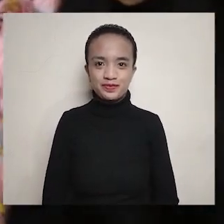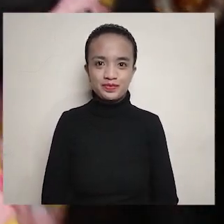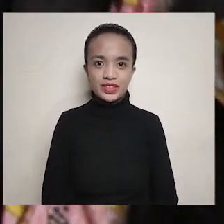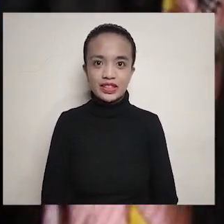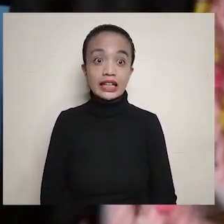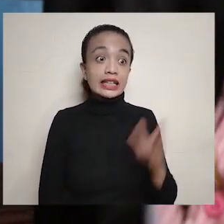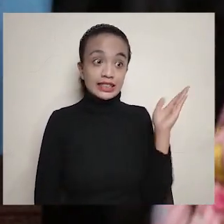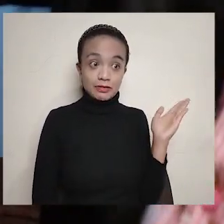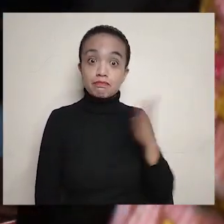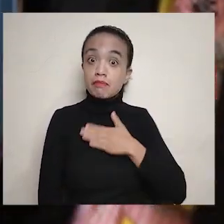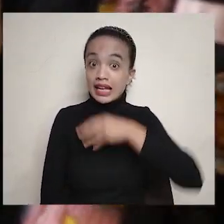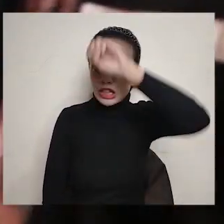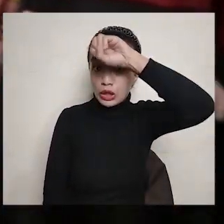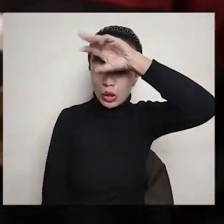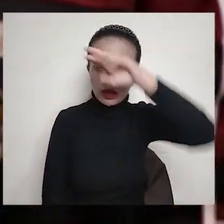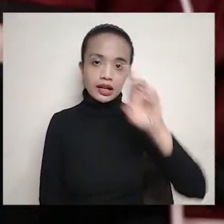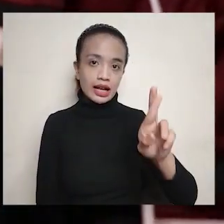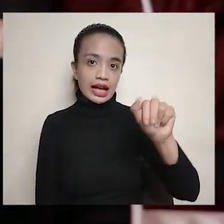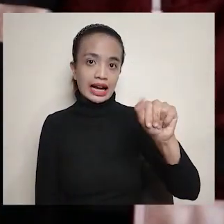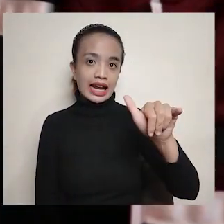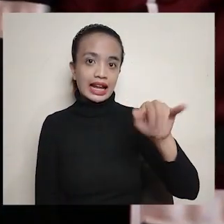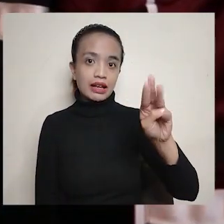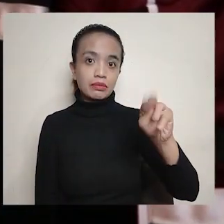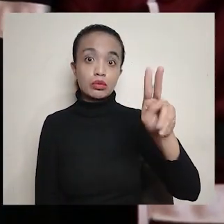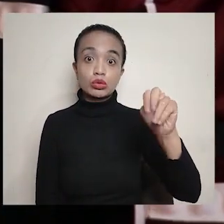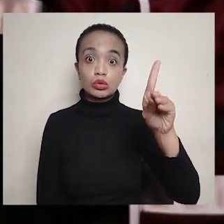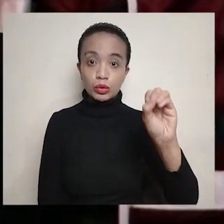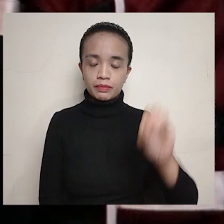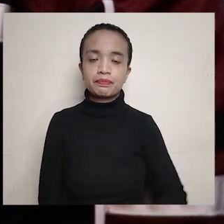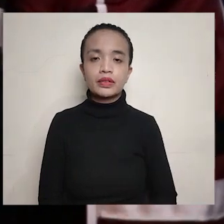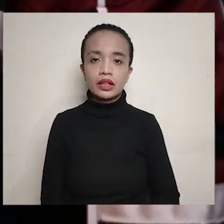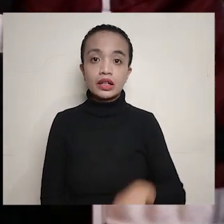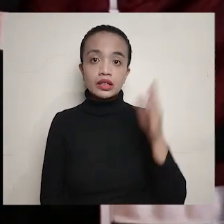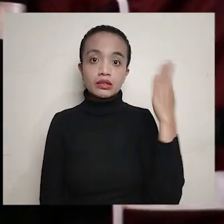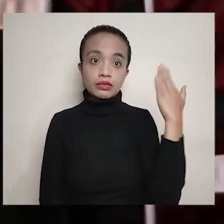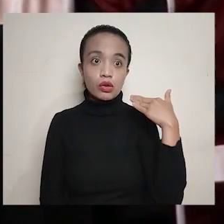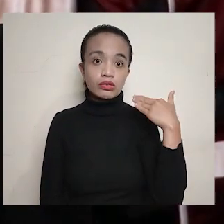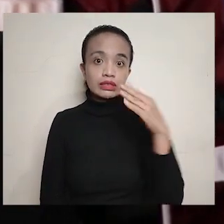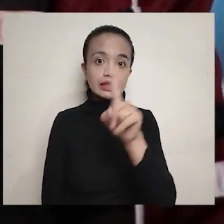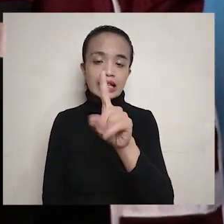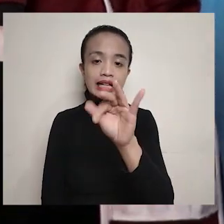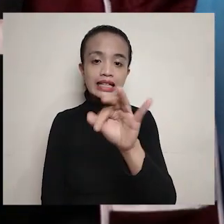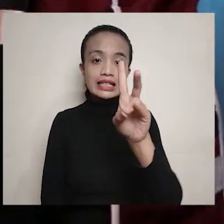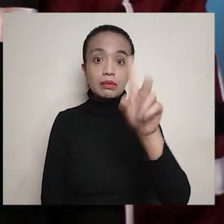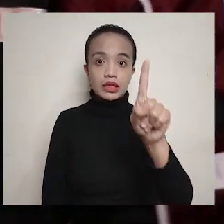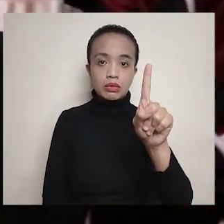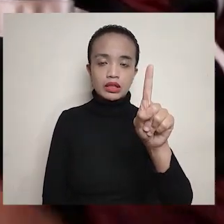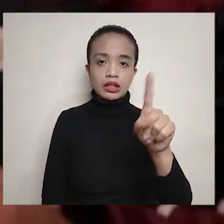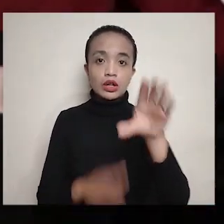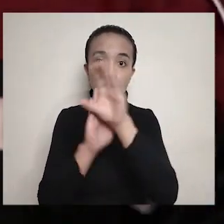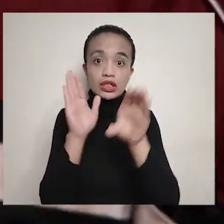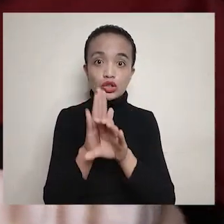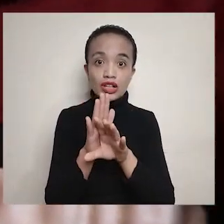It's my grandfather, si Raimundo Bagilat. He was a delegate to the 1971 Constitutional Convention,